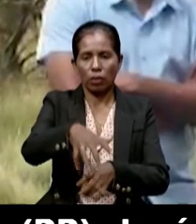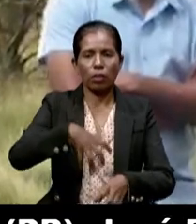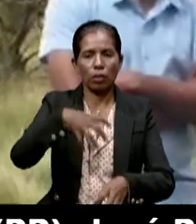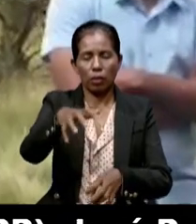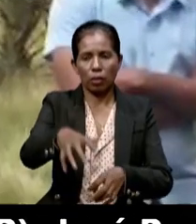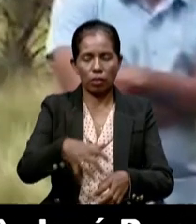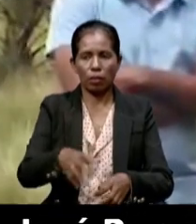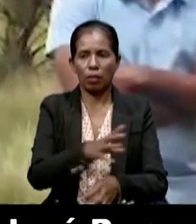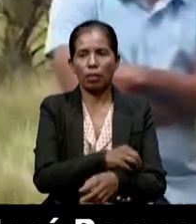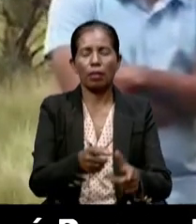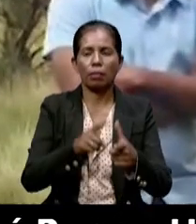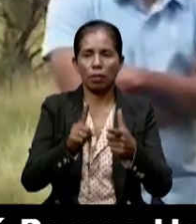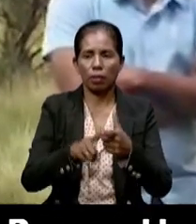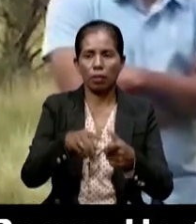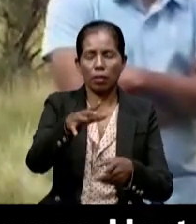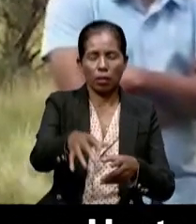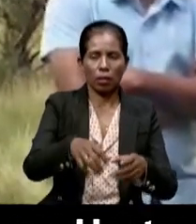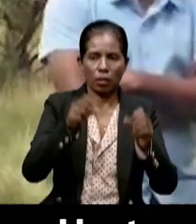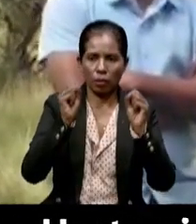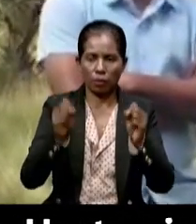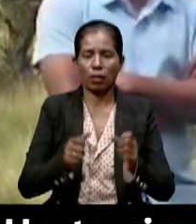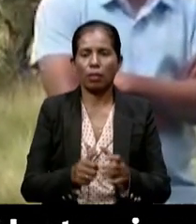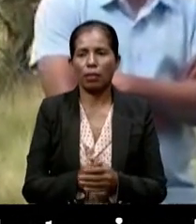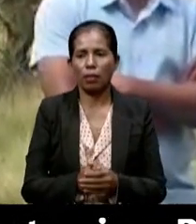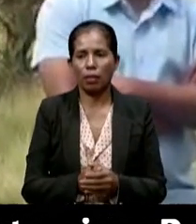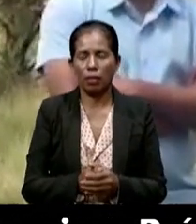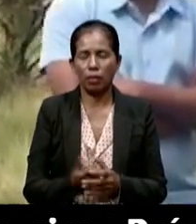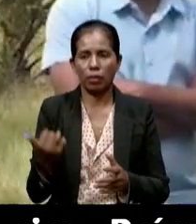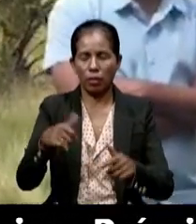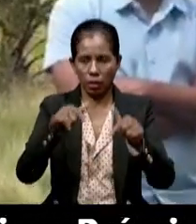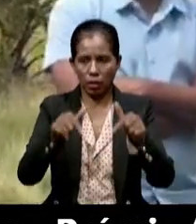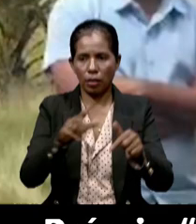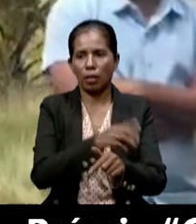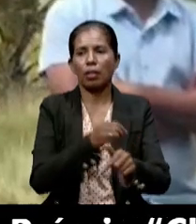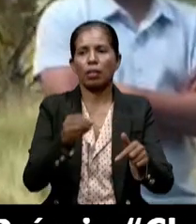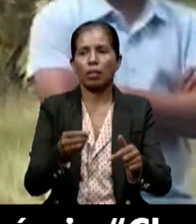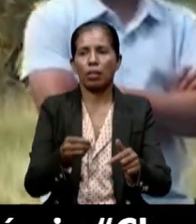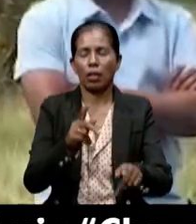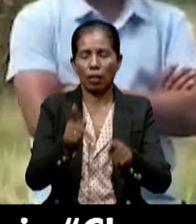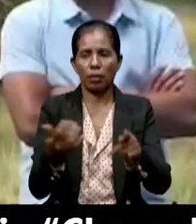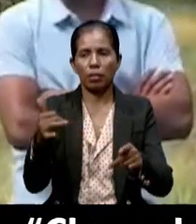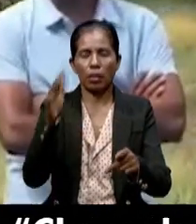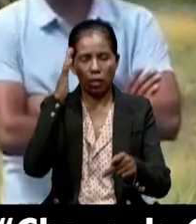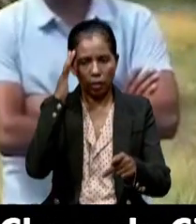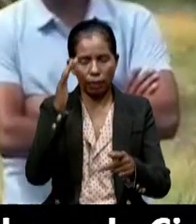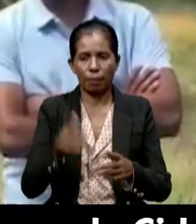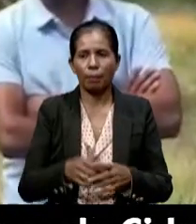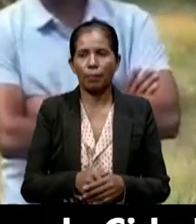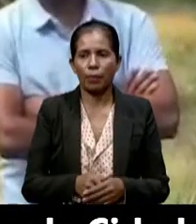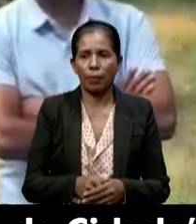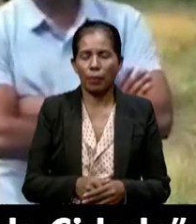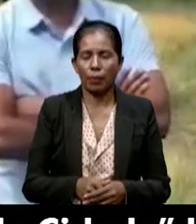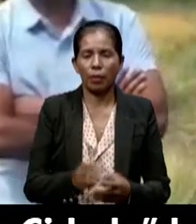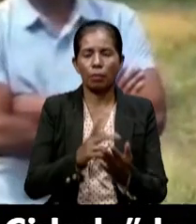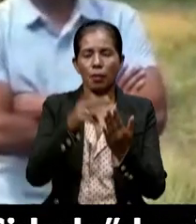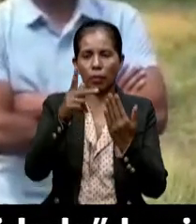bot latama maybe mini trator ne maaf sirahnya atau institusi sirahnya sirah tene. Nebe sirahnya